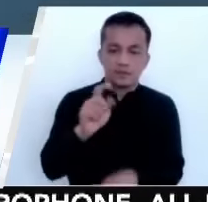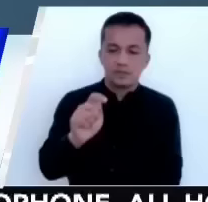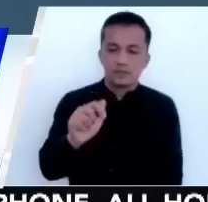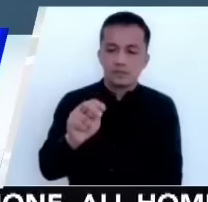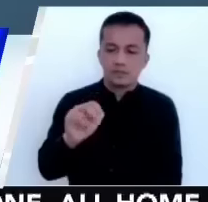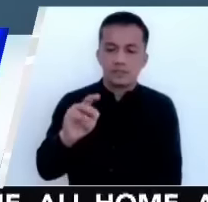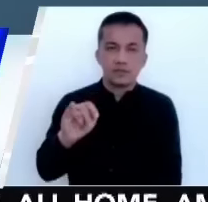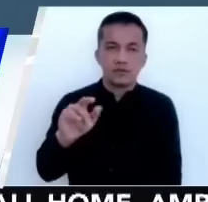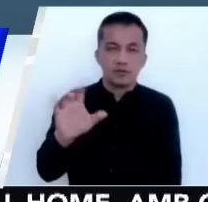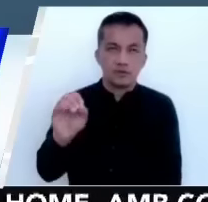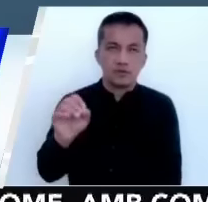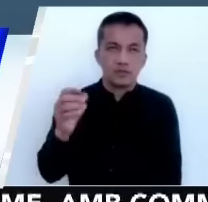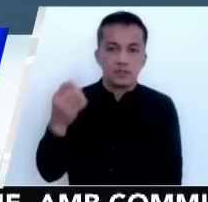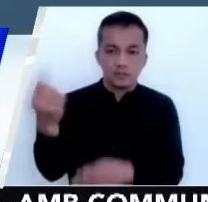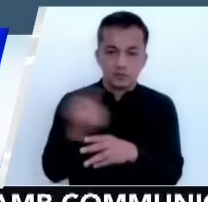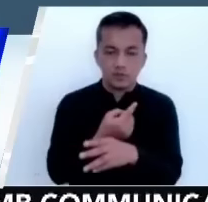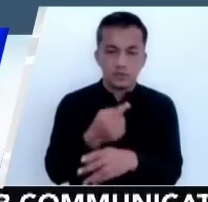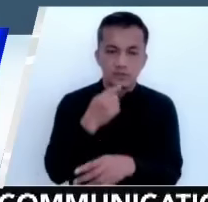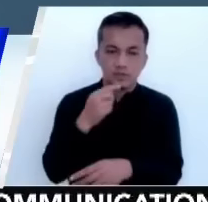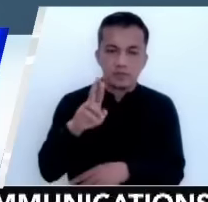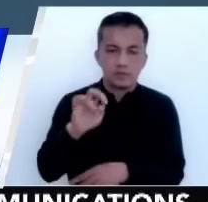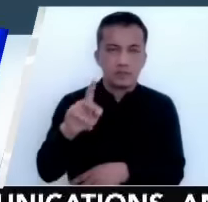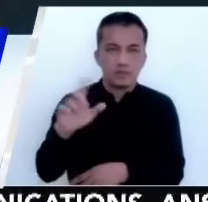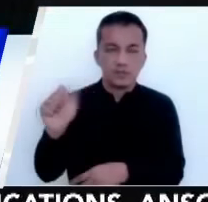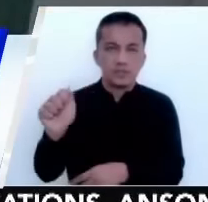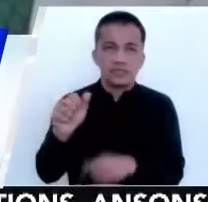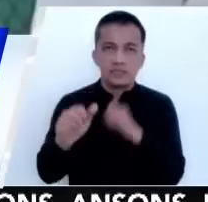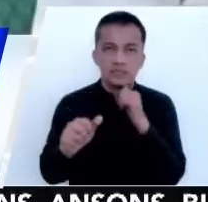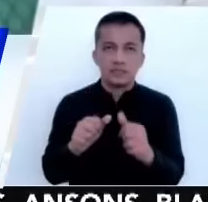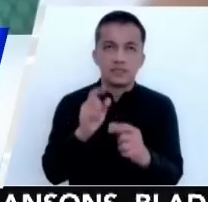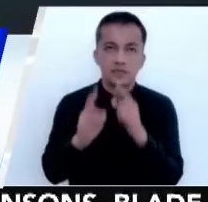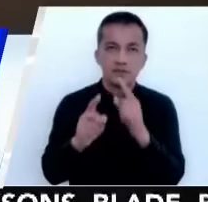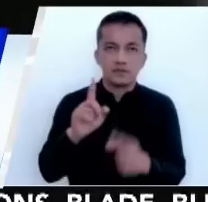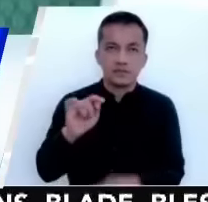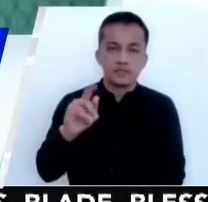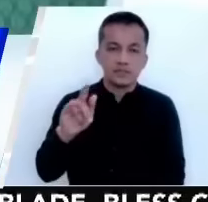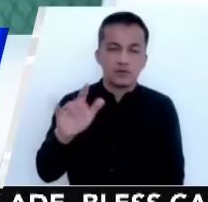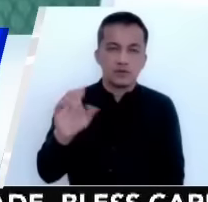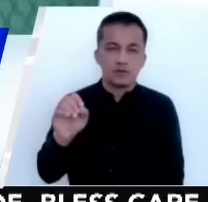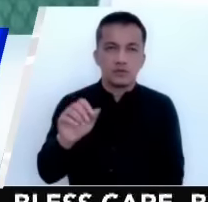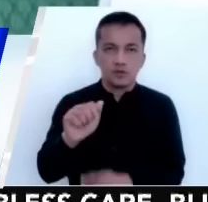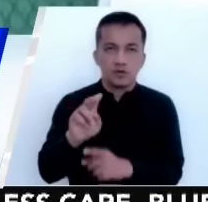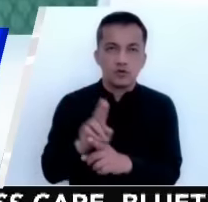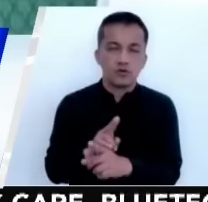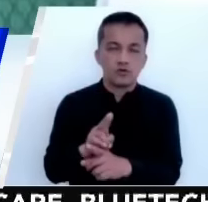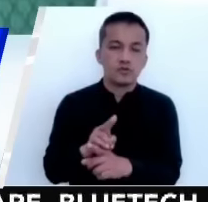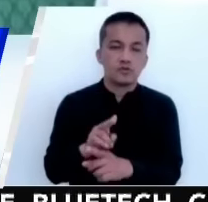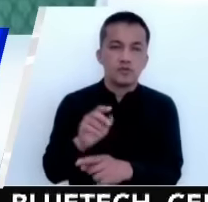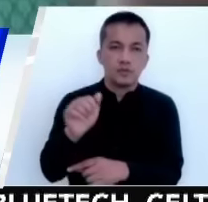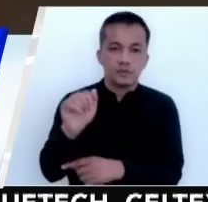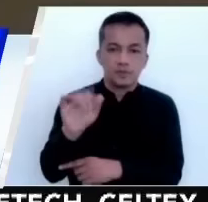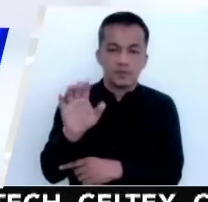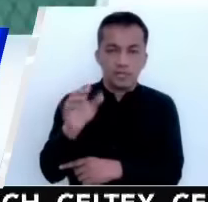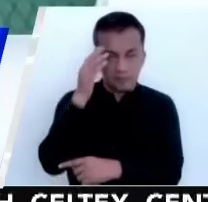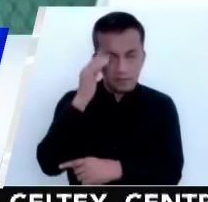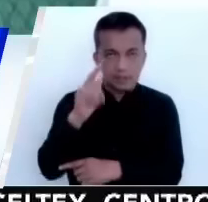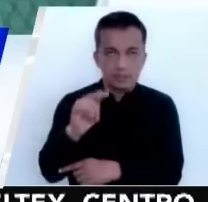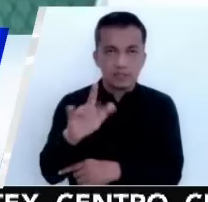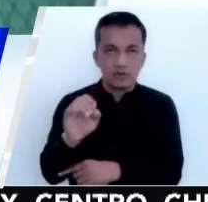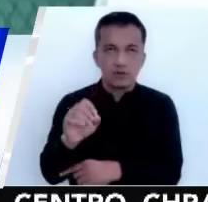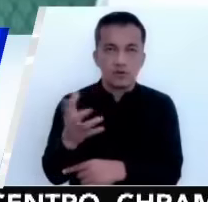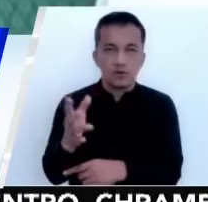lang, sinabi ni Remulla na hindi na niya kinakausap si Tansingco. Lalo't August 15, alam na ni Tansingco na wala na sa bansa si